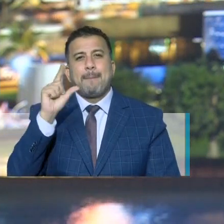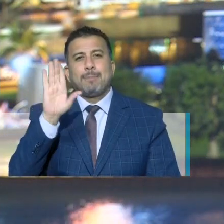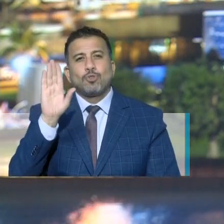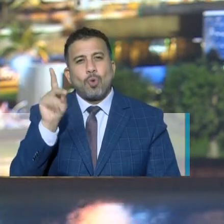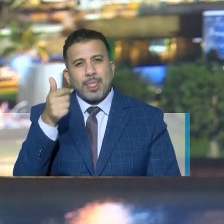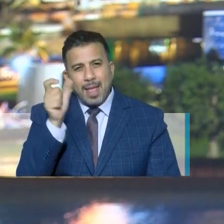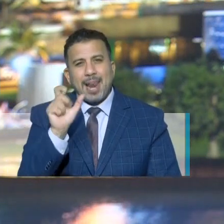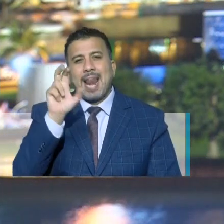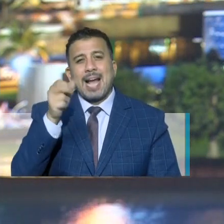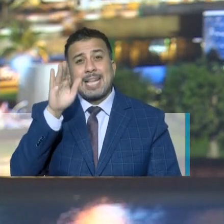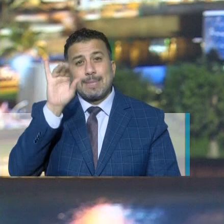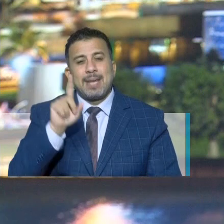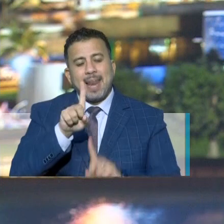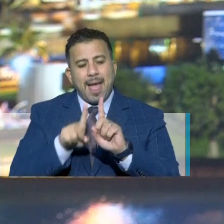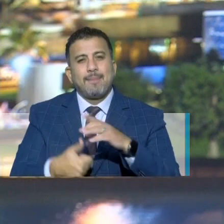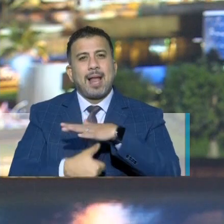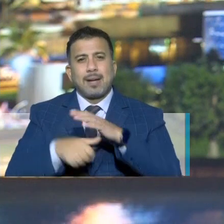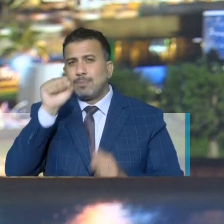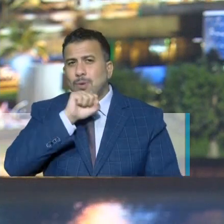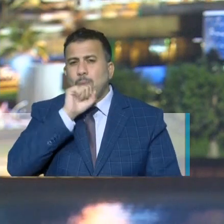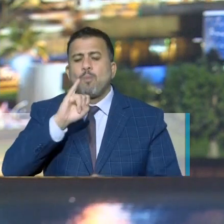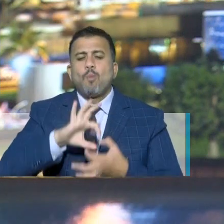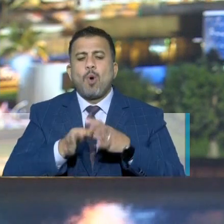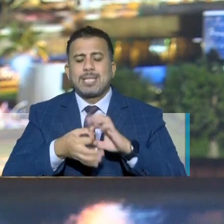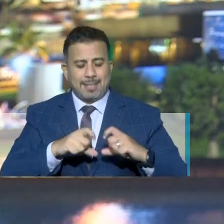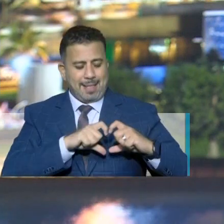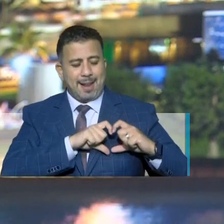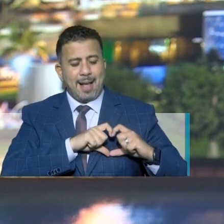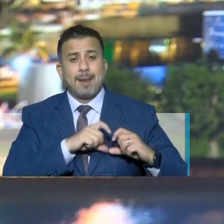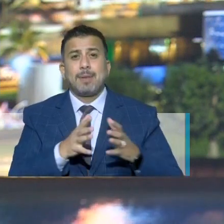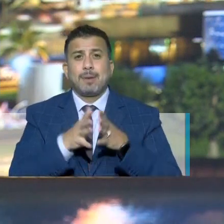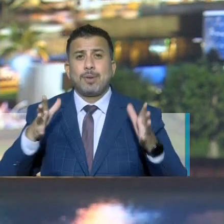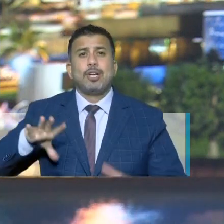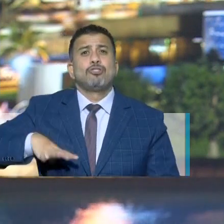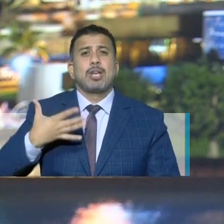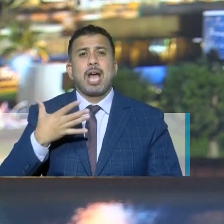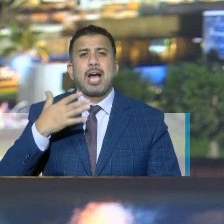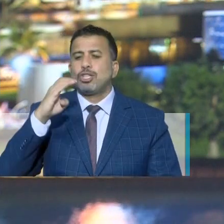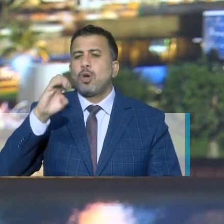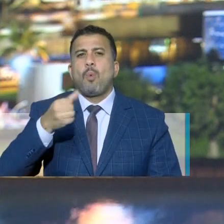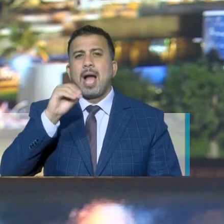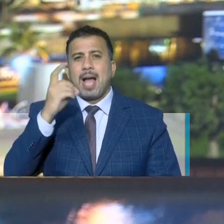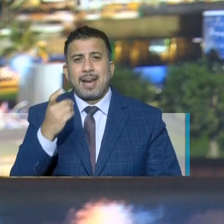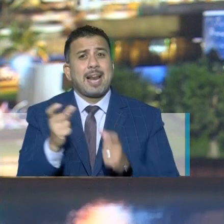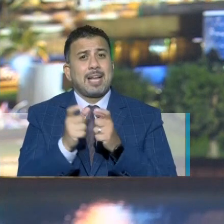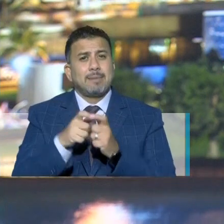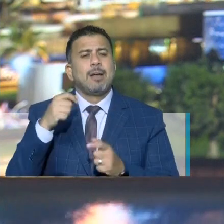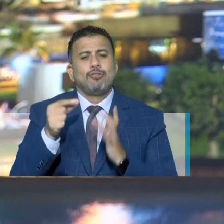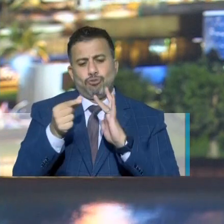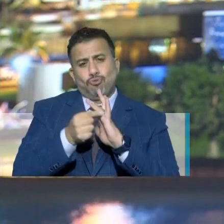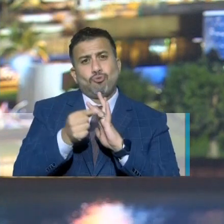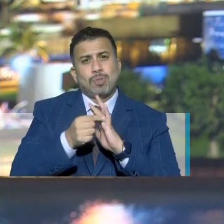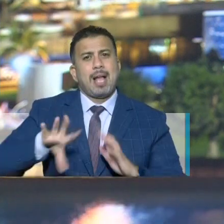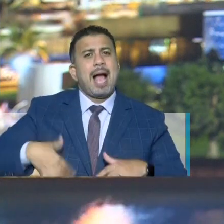القاسمي نائب حاكم الشارقه المبعوث الانساني لمؤسسه القلب الكبير وسمو الشيخه جواهر بنت محمد القاسمي قرينه